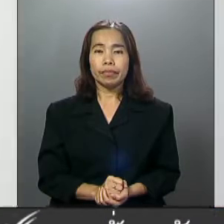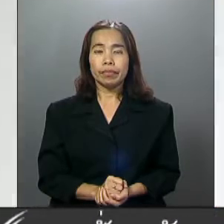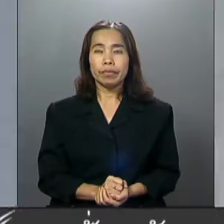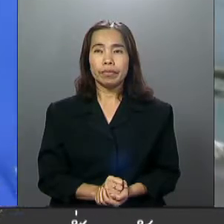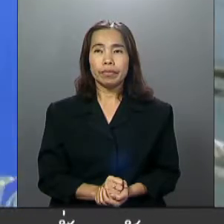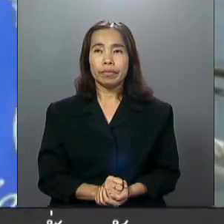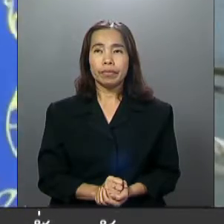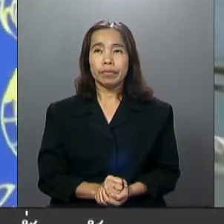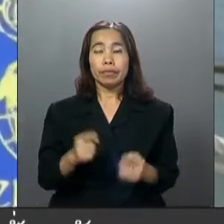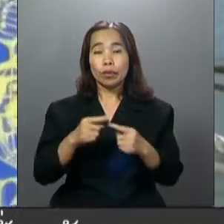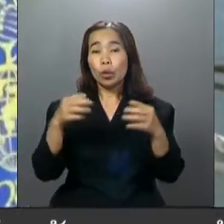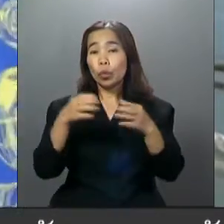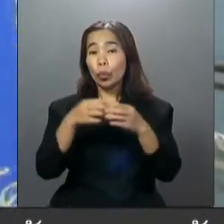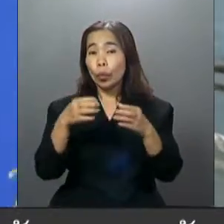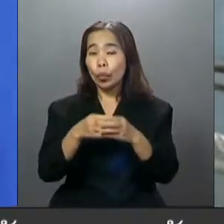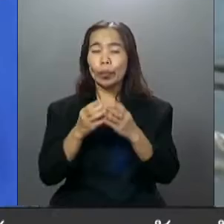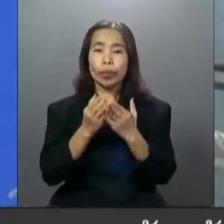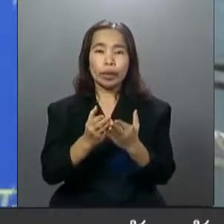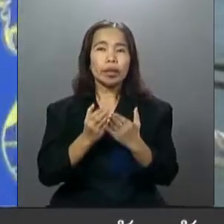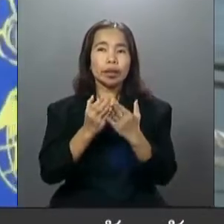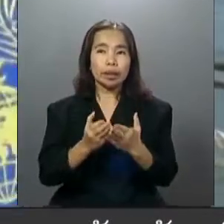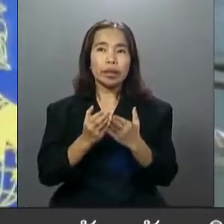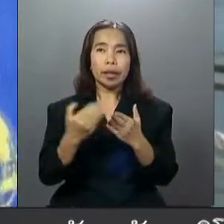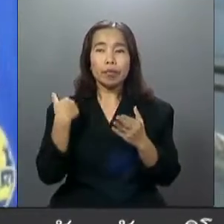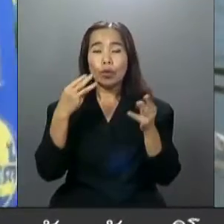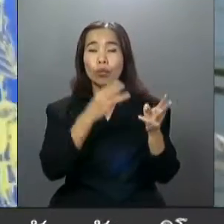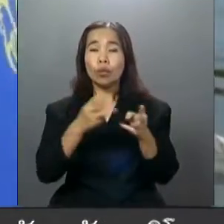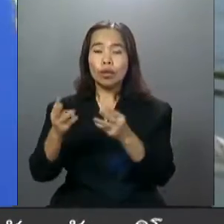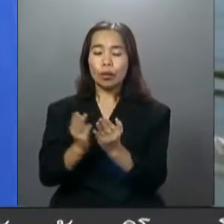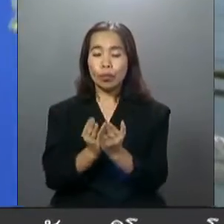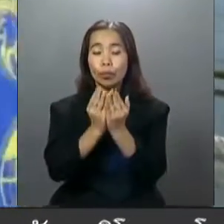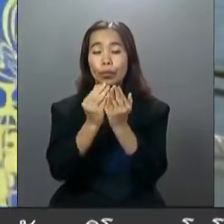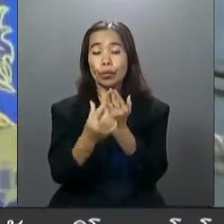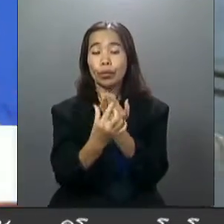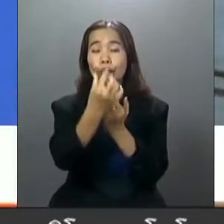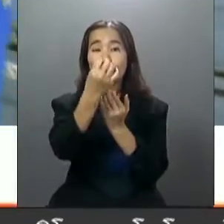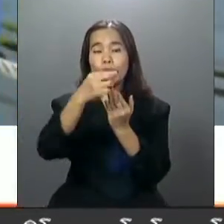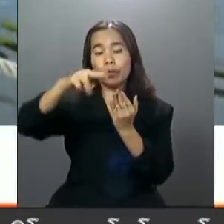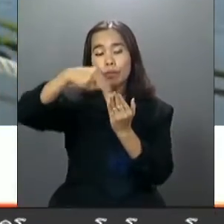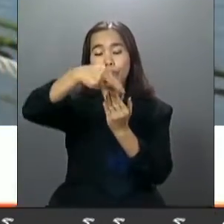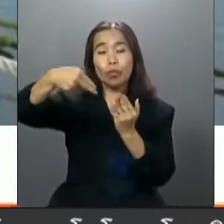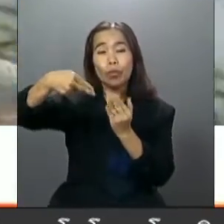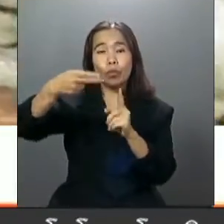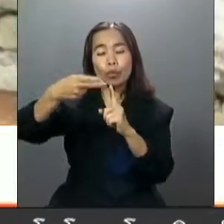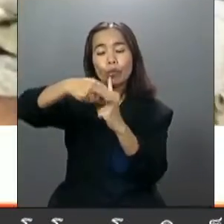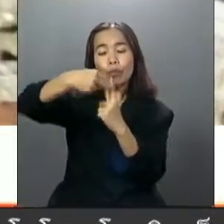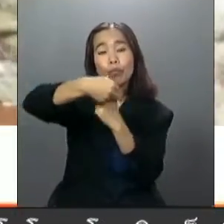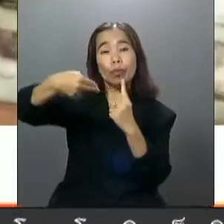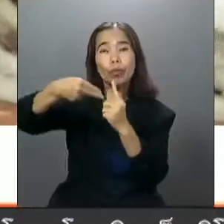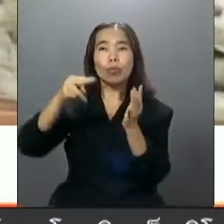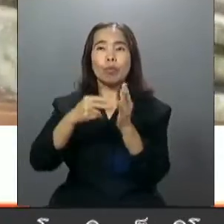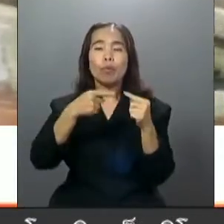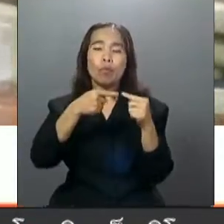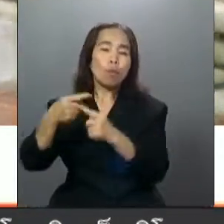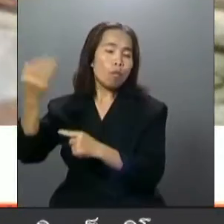กลุ่มชาติพันธุ์ชาวเลลาวัยจะมีพิธีการสำคัญอยู่หนึ่งอย่างซึ่งถือได้ว่าเป็นพิธีสืบต่อกันมาจากรุ่น